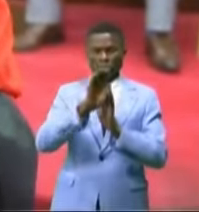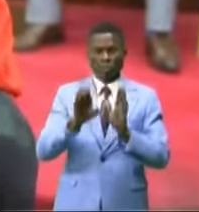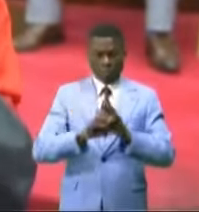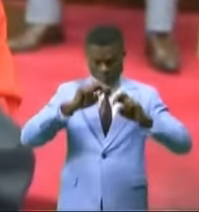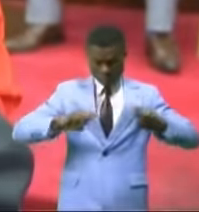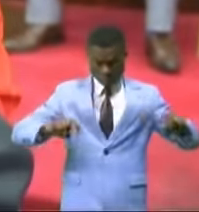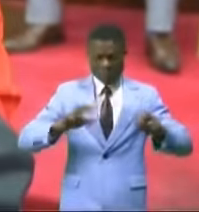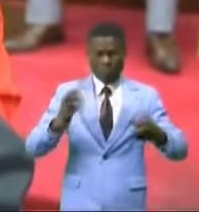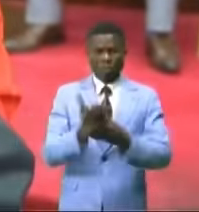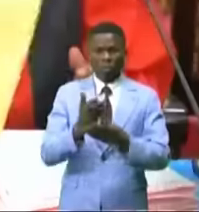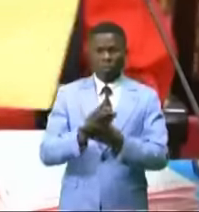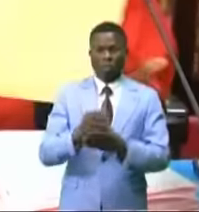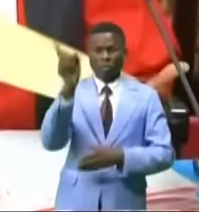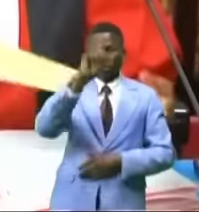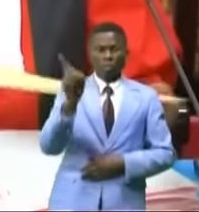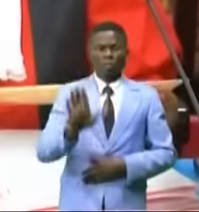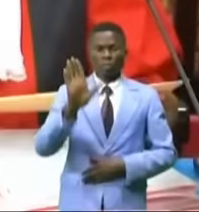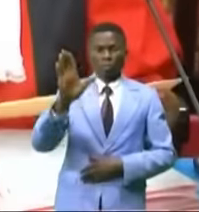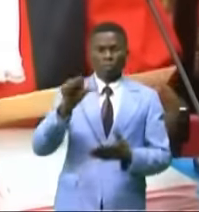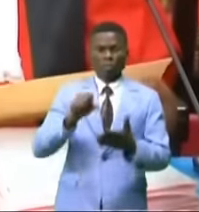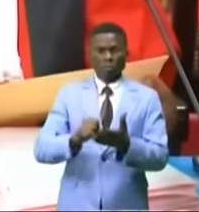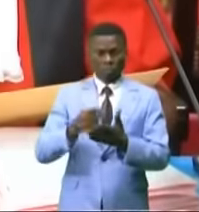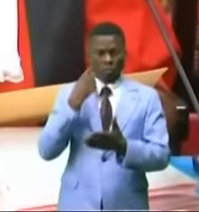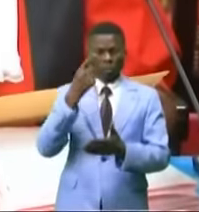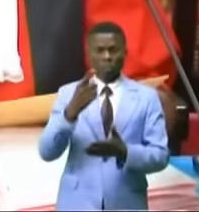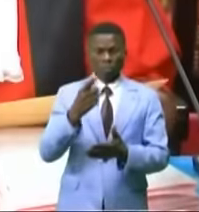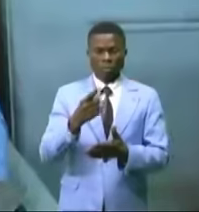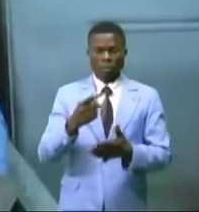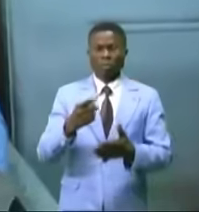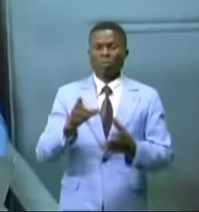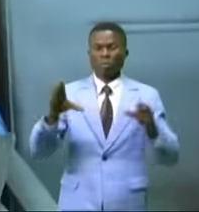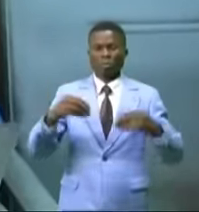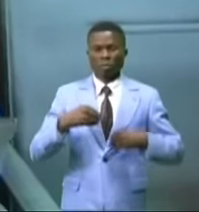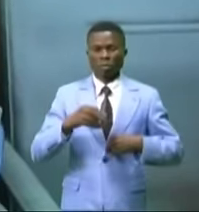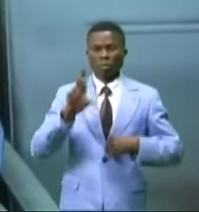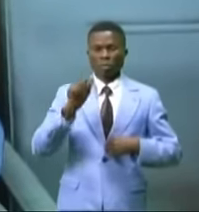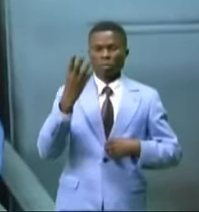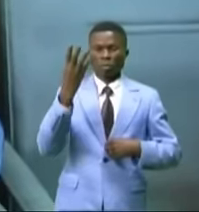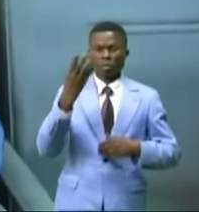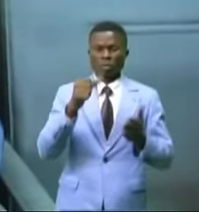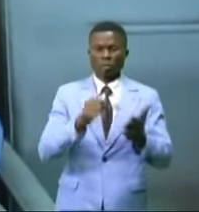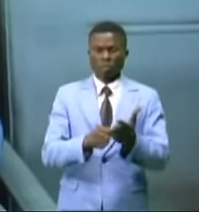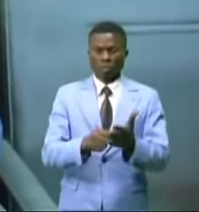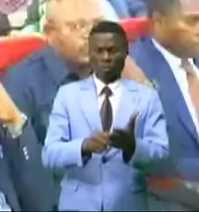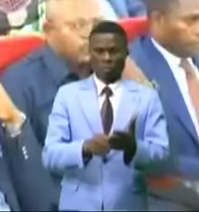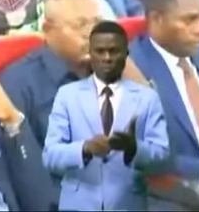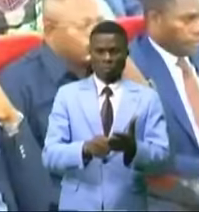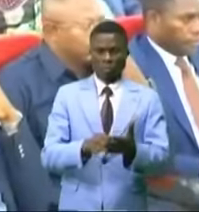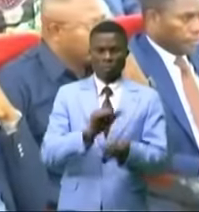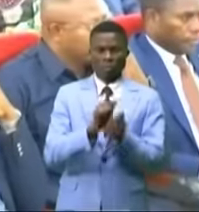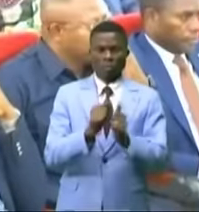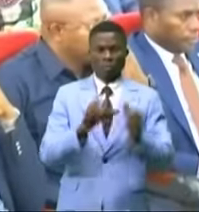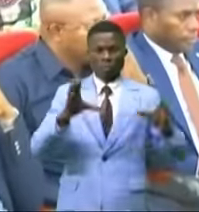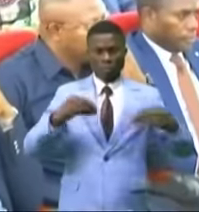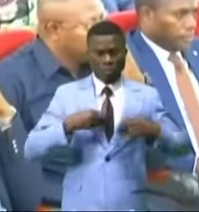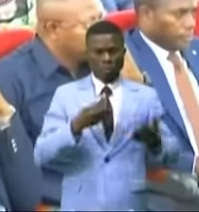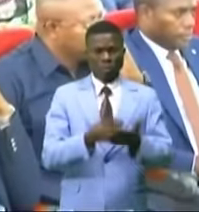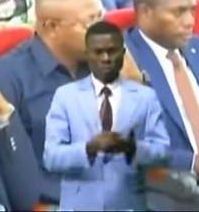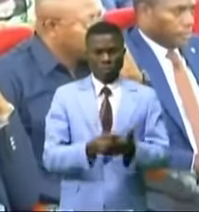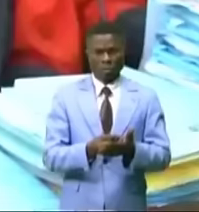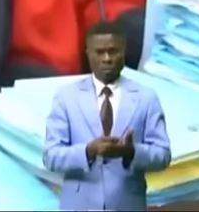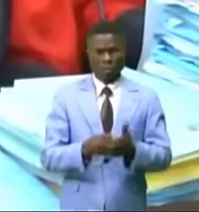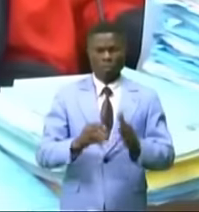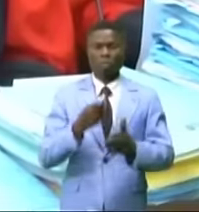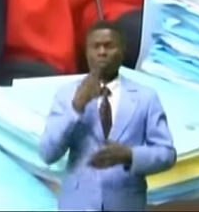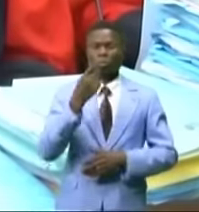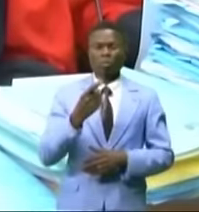forme, 35 requêtes ont été jugées irrécevables, 24 requêtes qui ont passé le cap de recevabilité ont été